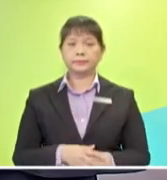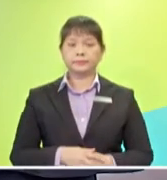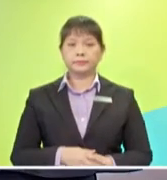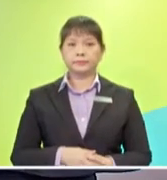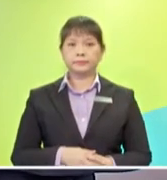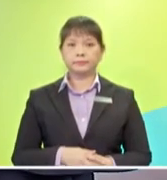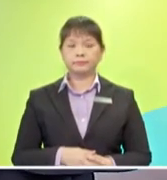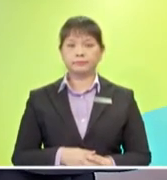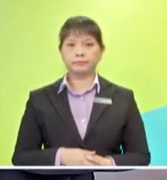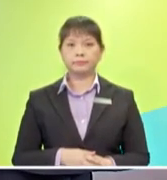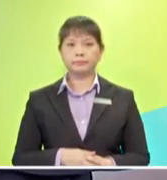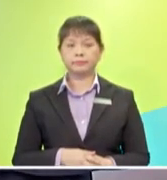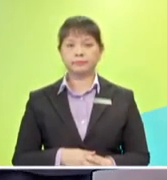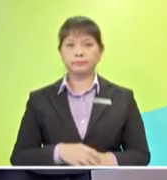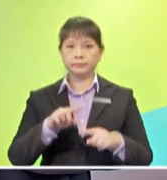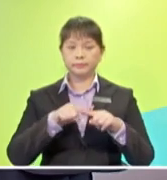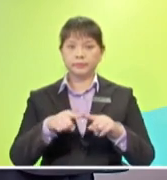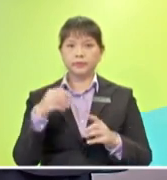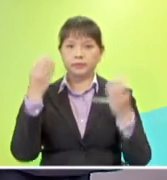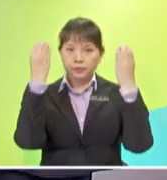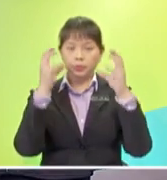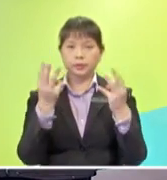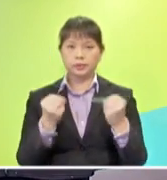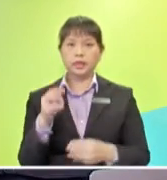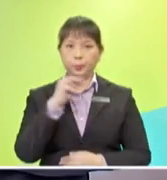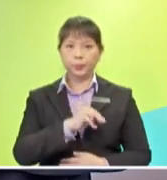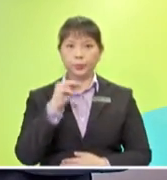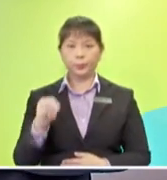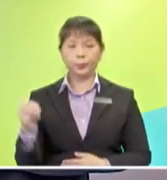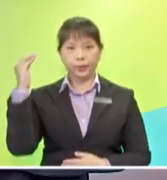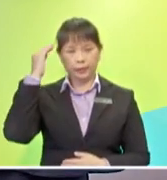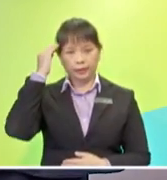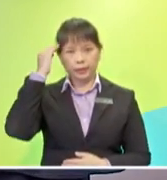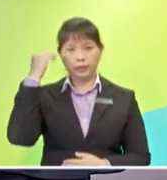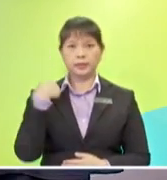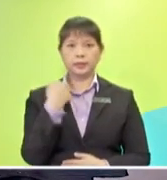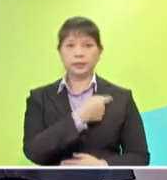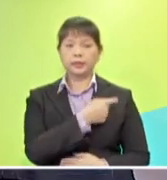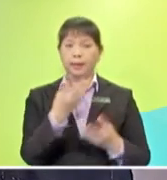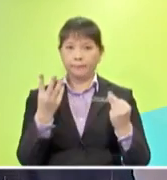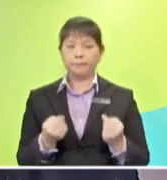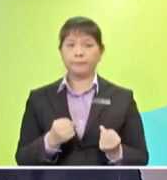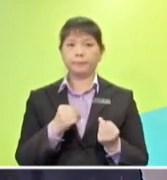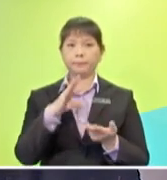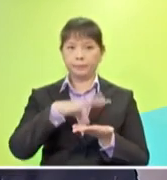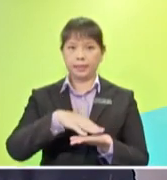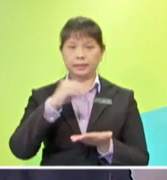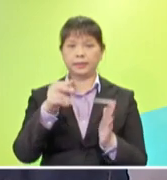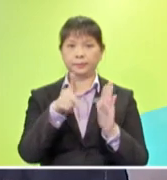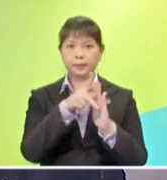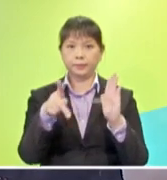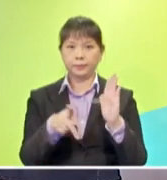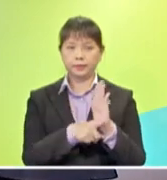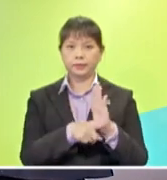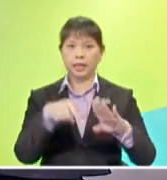kita hari ini eee murid-murid semua tahu kita nggak belajar tentang peraturan di